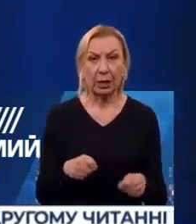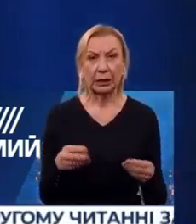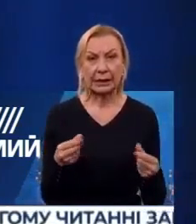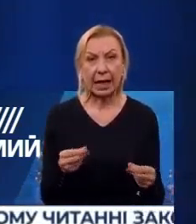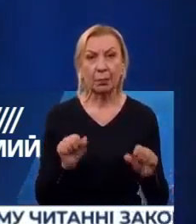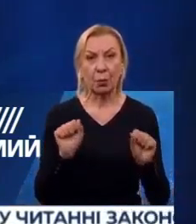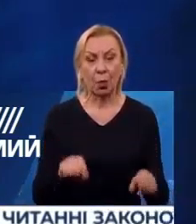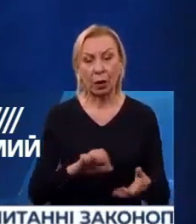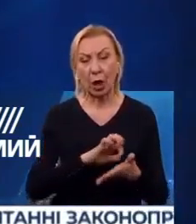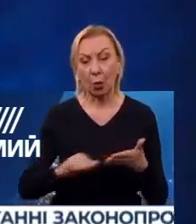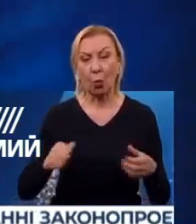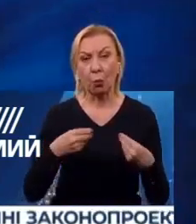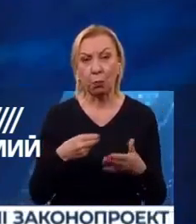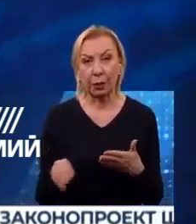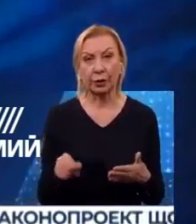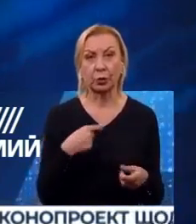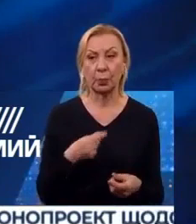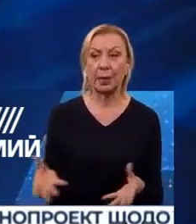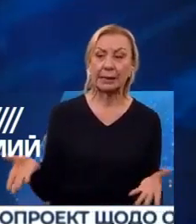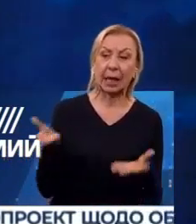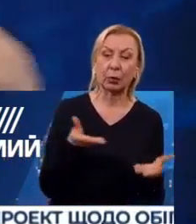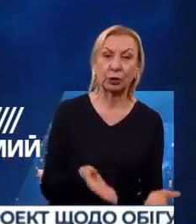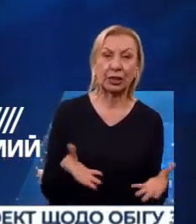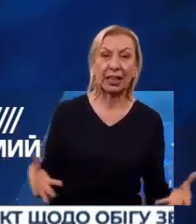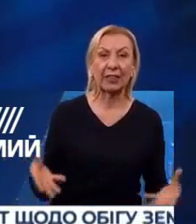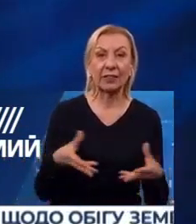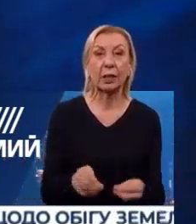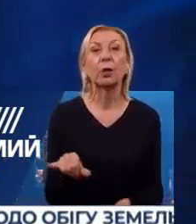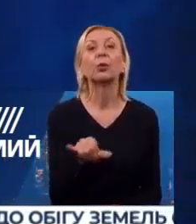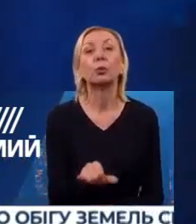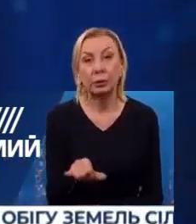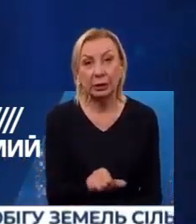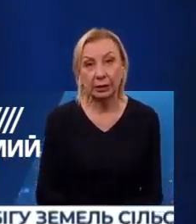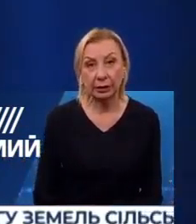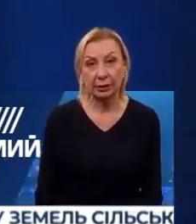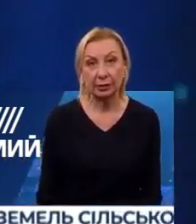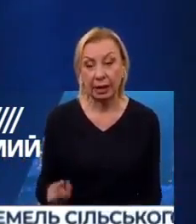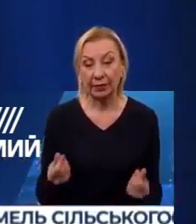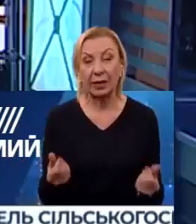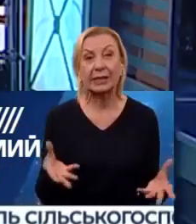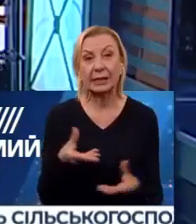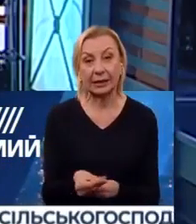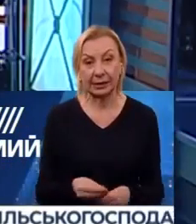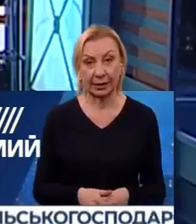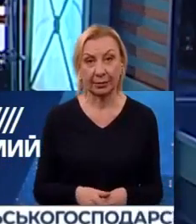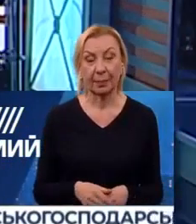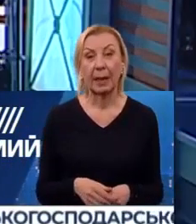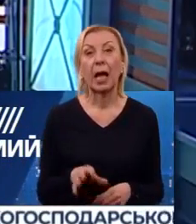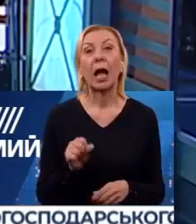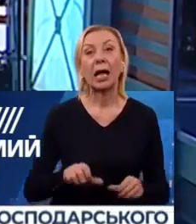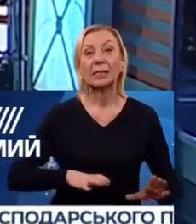могли купити, щоб ми залучили інвестиції. Куди ви збираєте залучати інвестиції? Можливо. Не інвестиції,